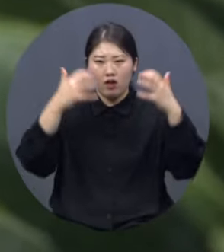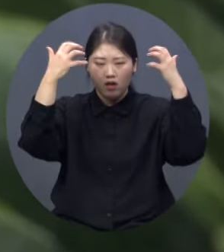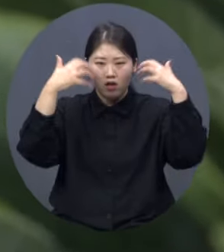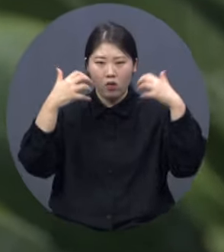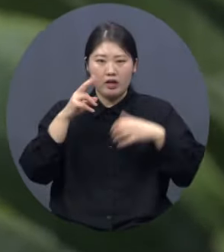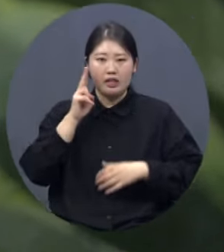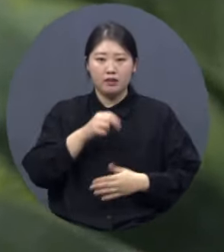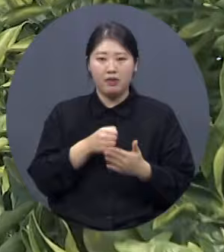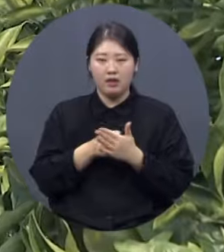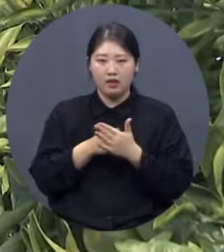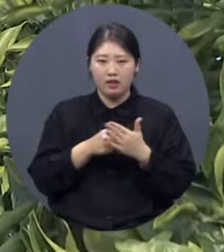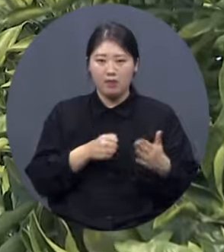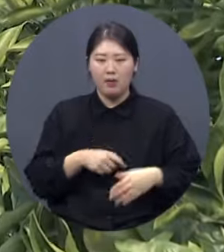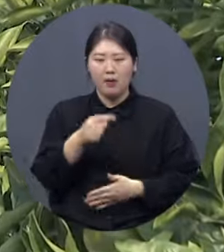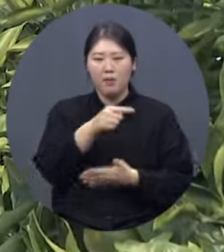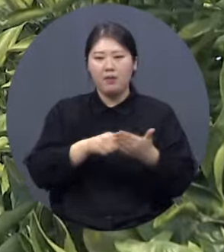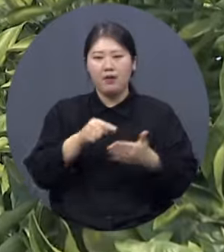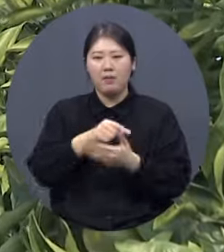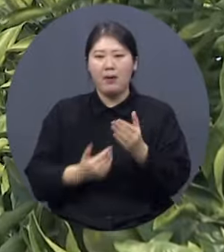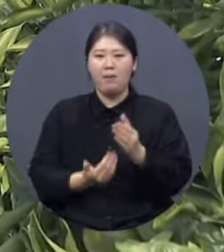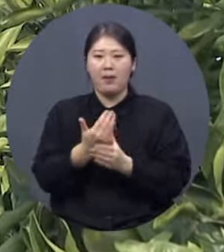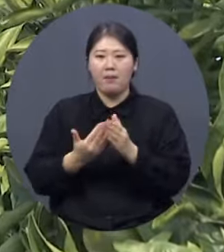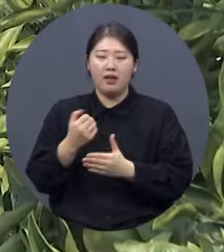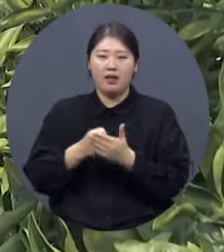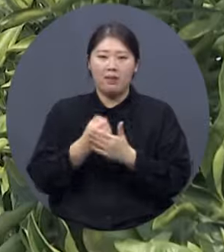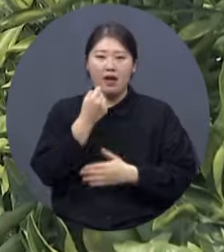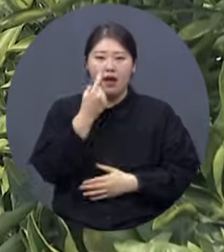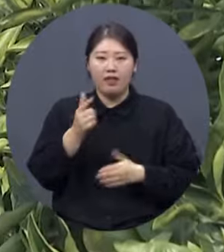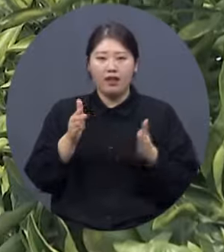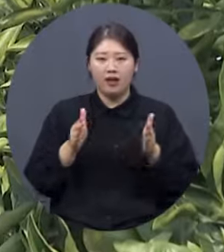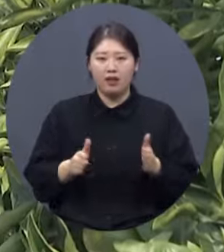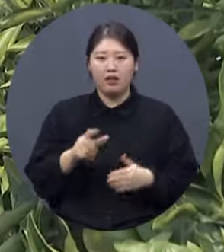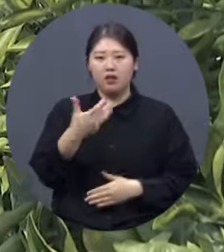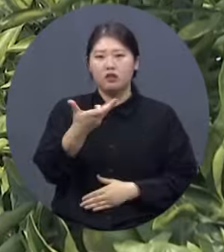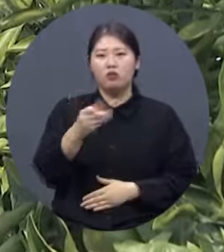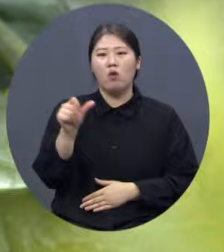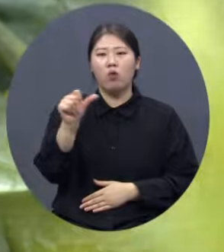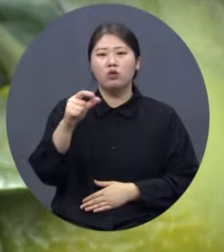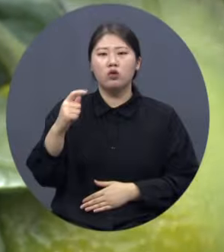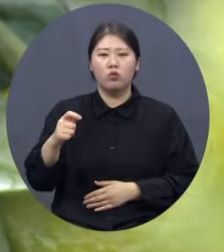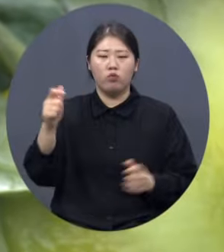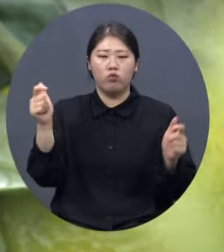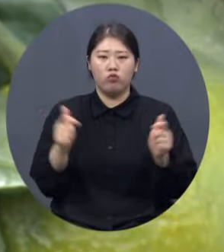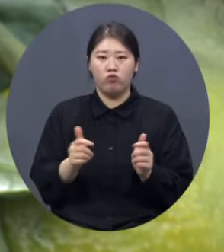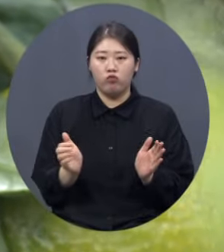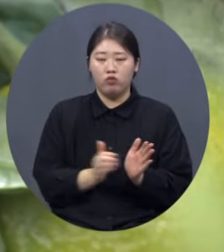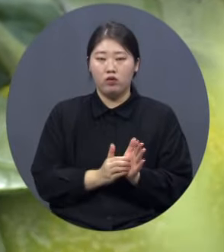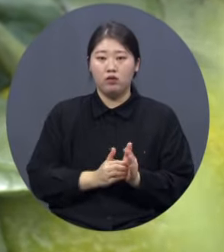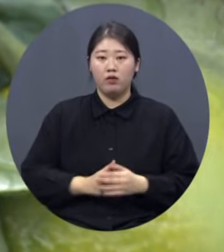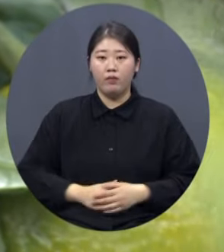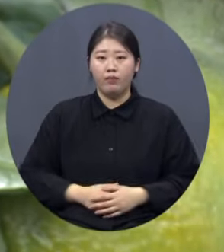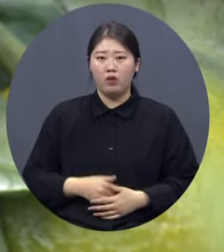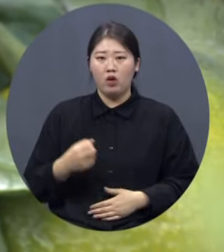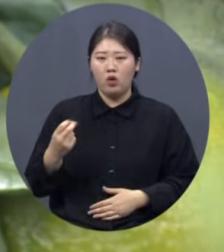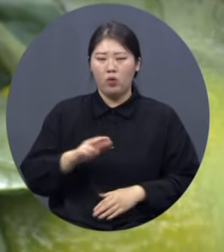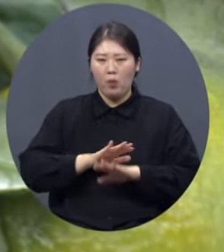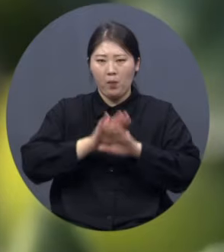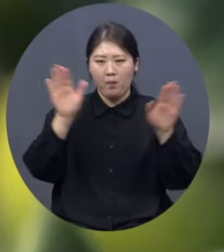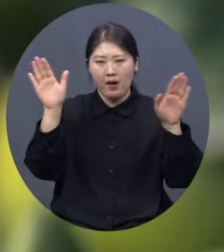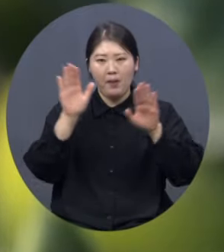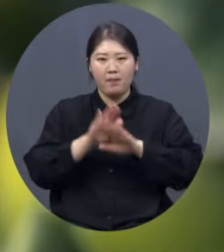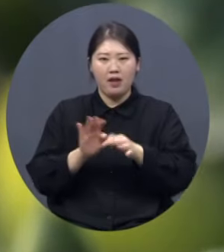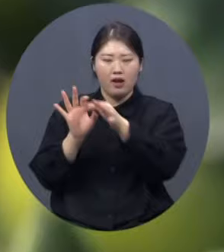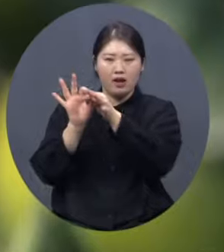열매가 터지는 열과 피해가 늘면서 한 달 새 19,000 톤이 줄었습니다. 또 밤낮으로 이어진